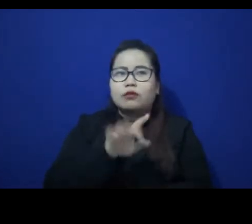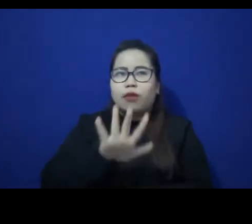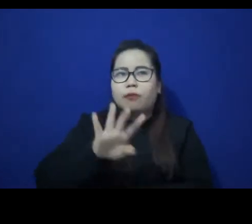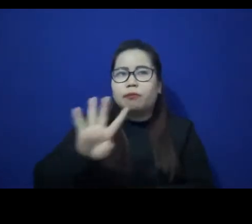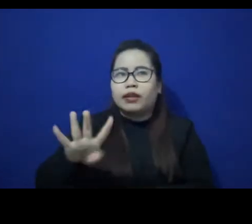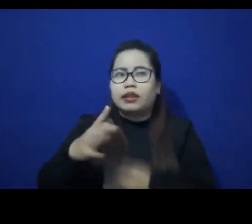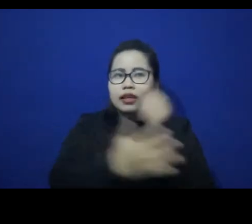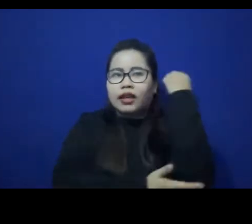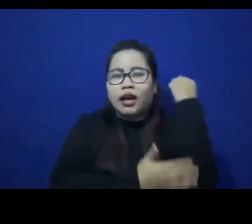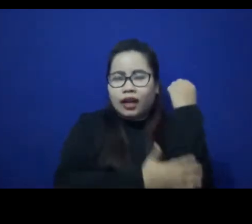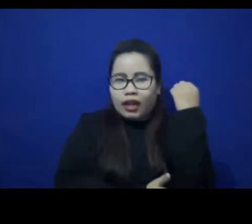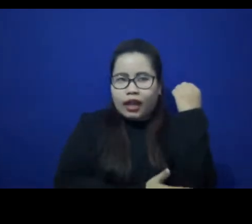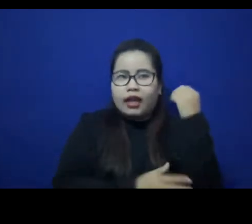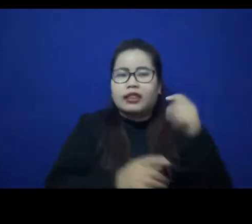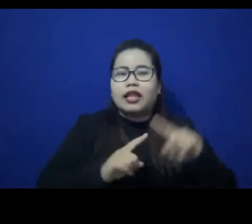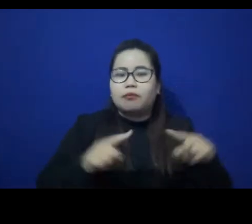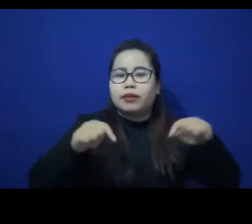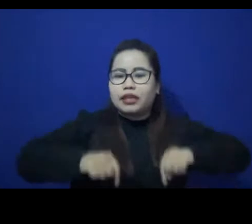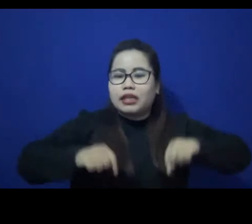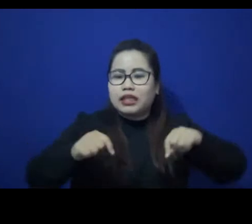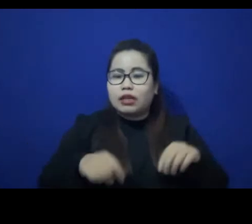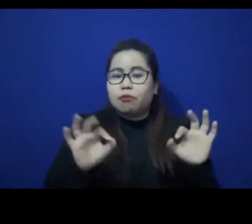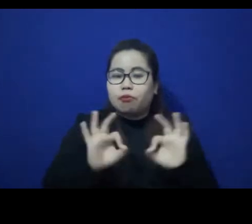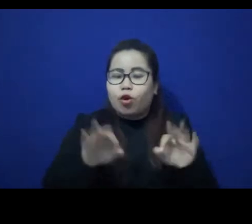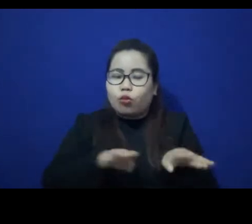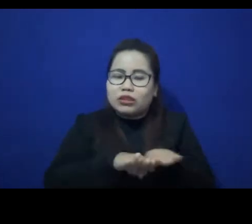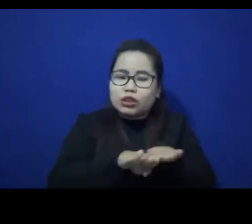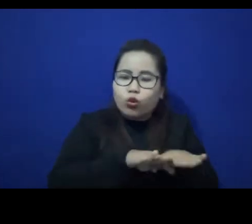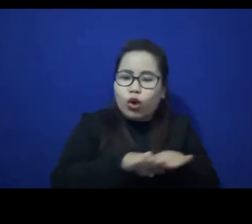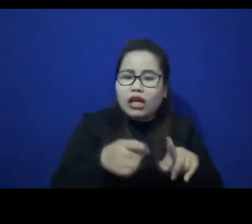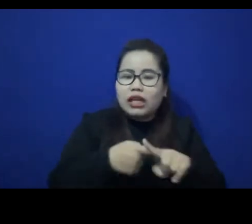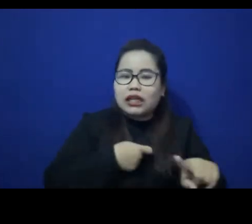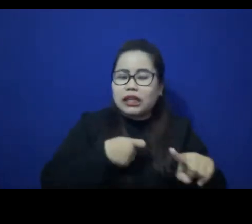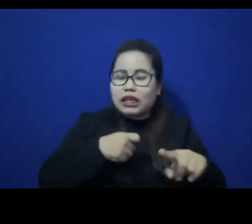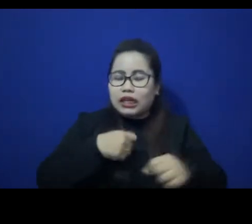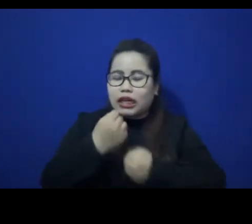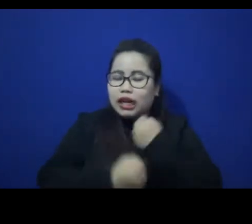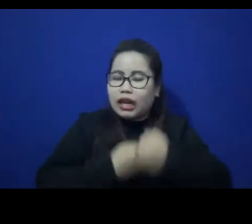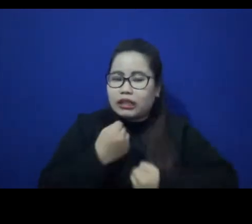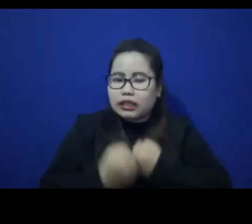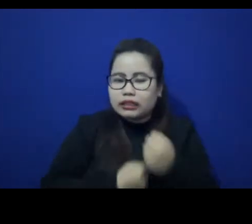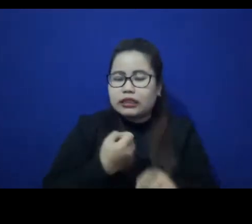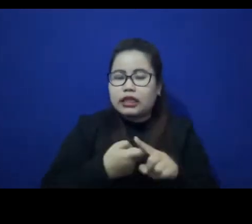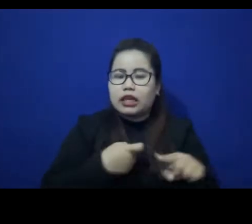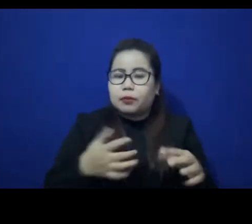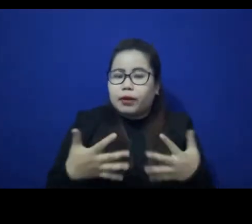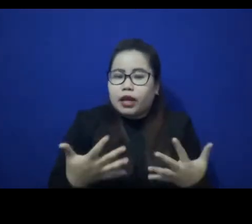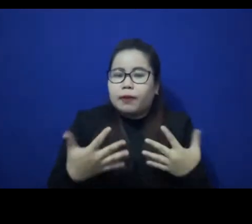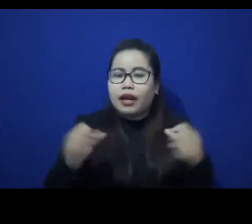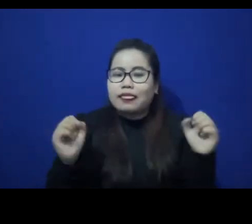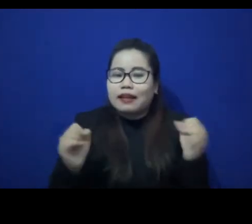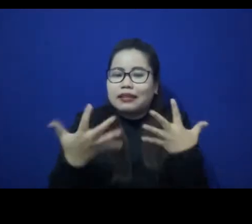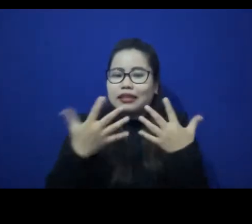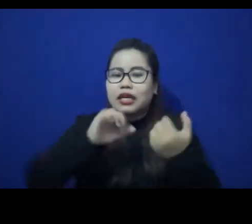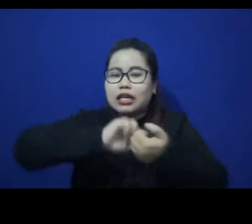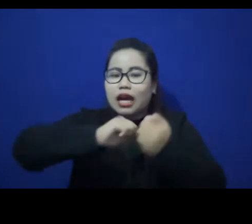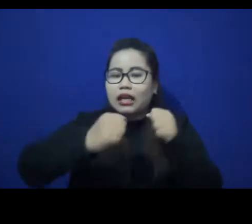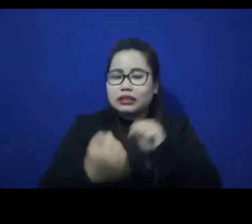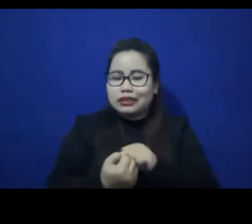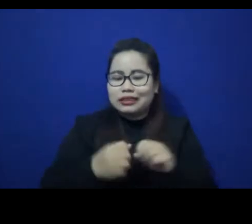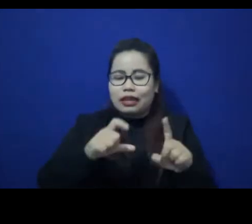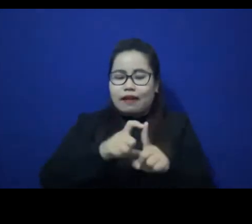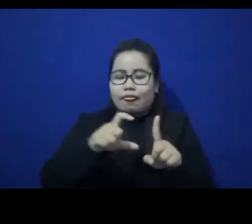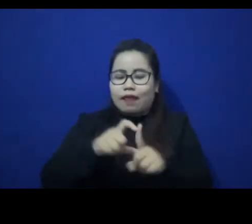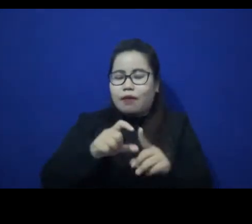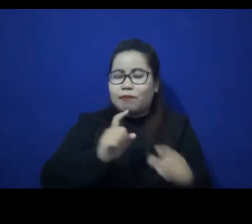namun hal ini belum sejalan dengan realisasi dimana terjadi kasus kebocoran data